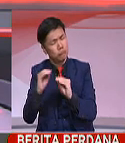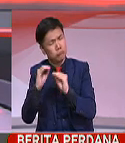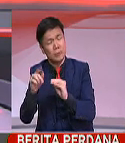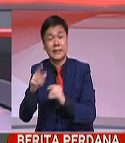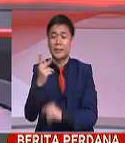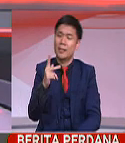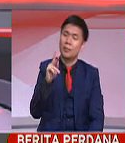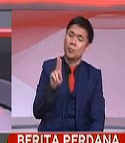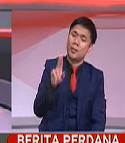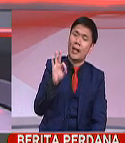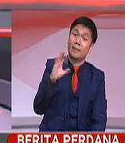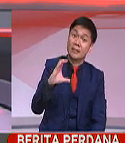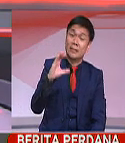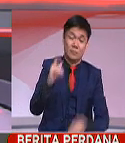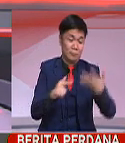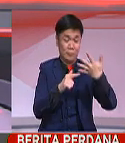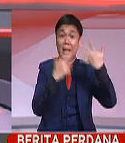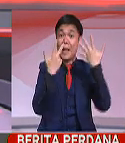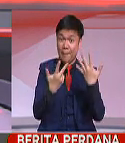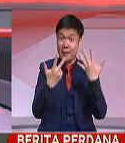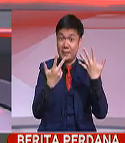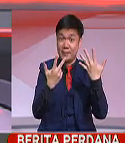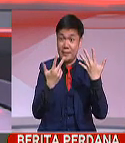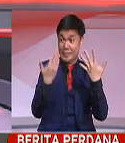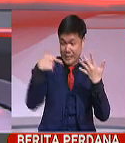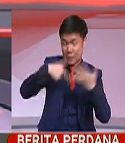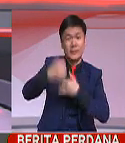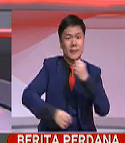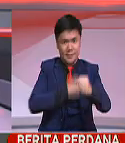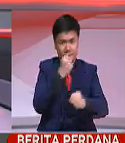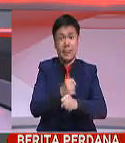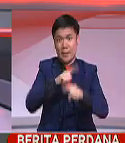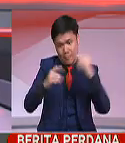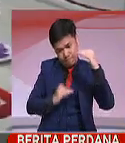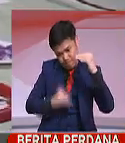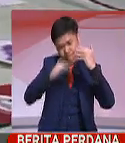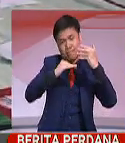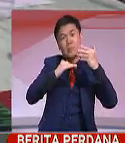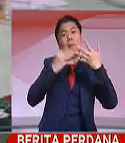qfc yang melukis tempat ke-8 Pada musim ini